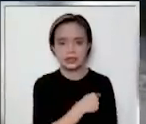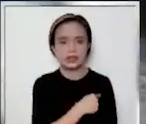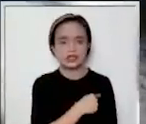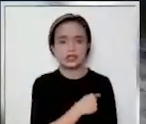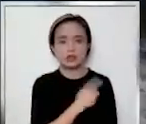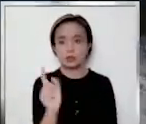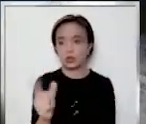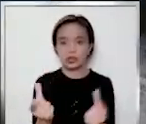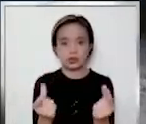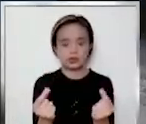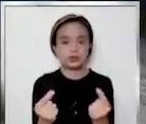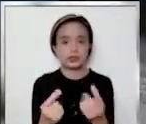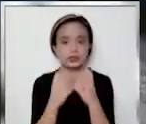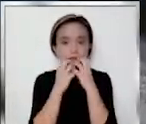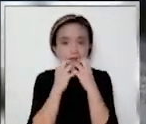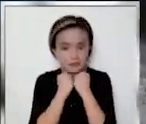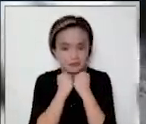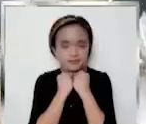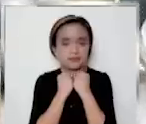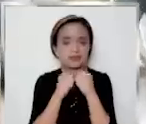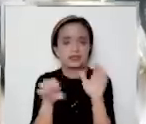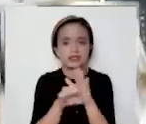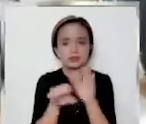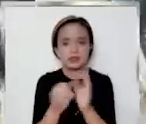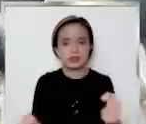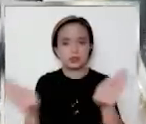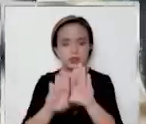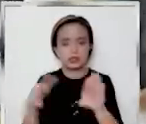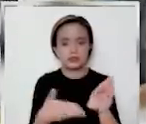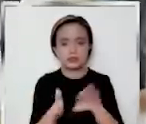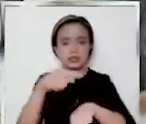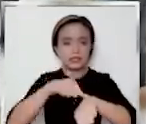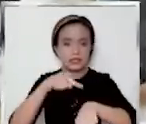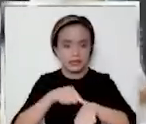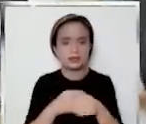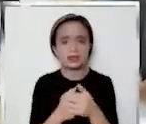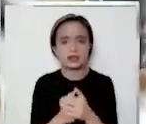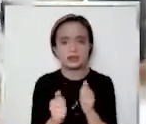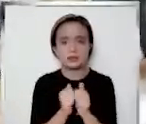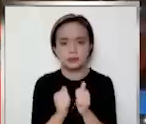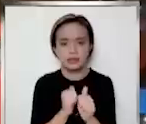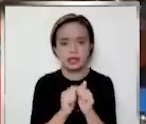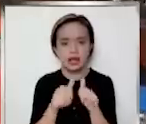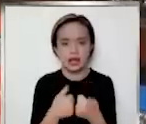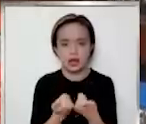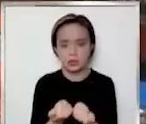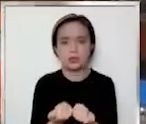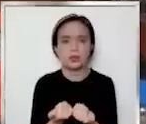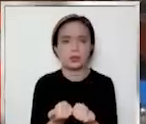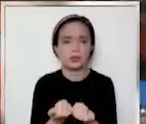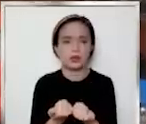na conservation measures, katulad po ng closed fishing season, ito po ay patungo doon sa paggamit natin ng fish sufficiency na